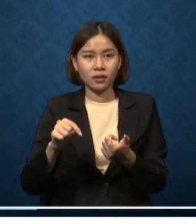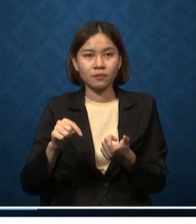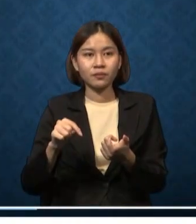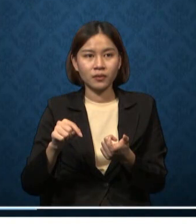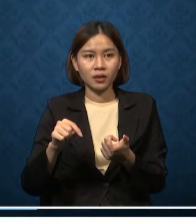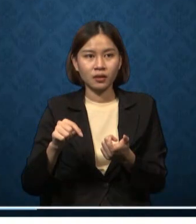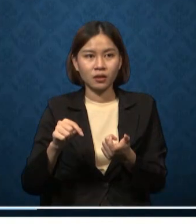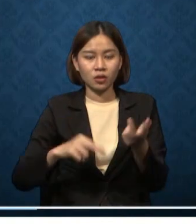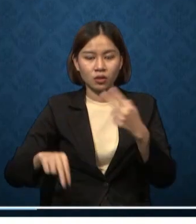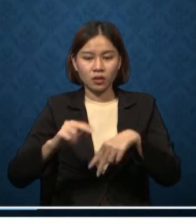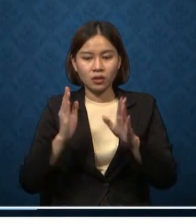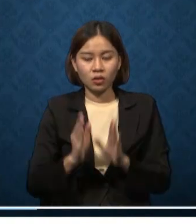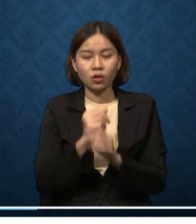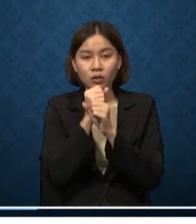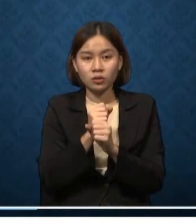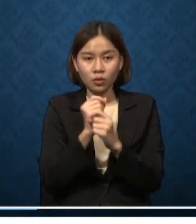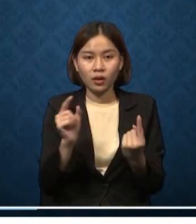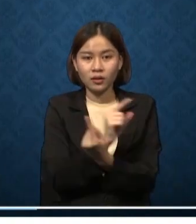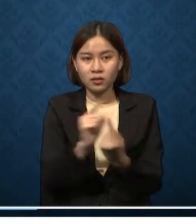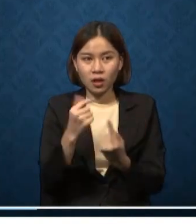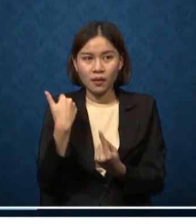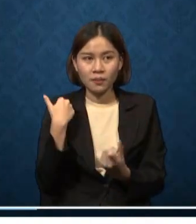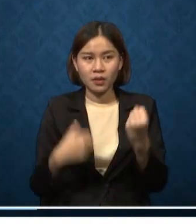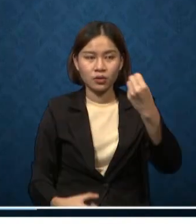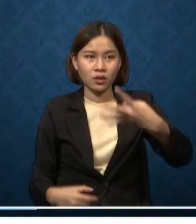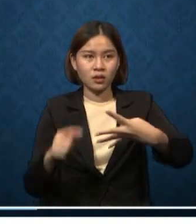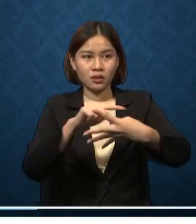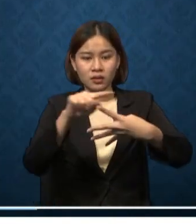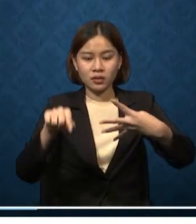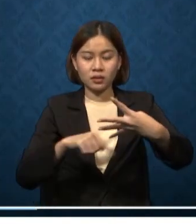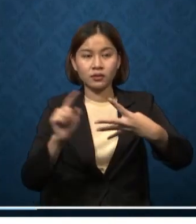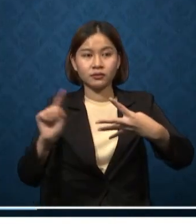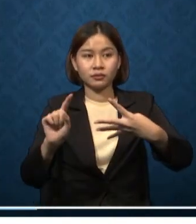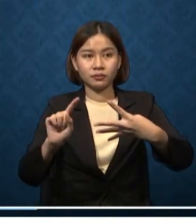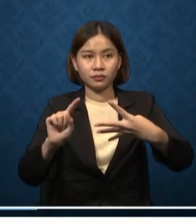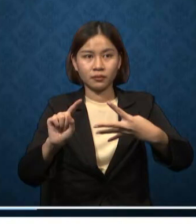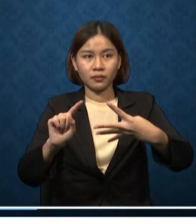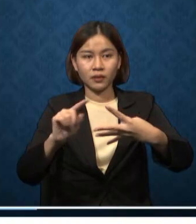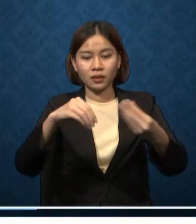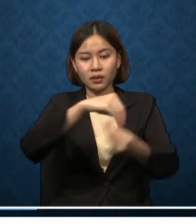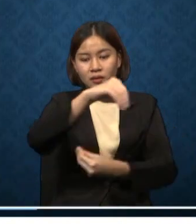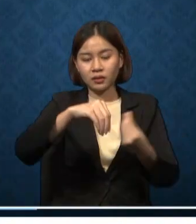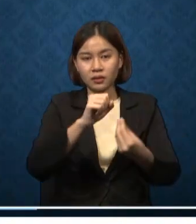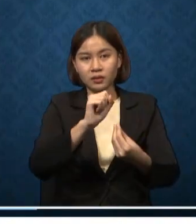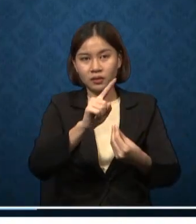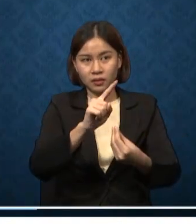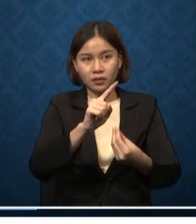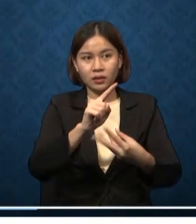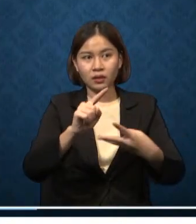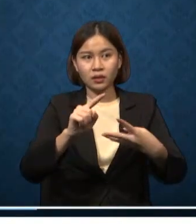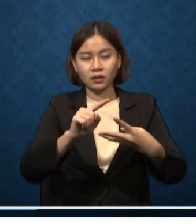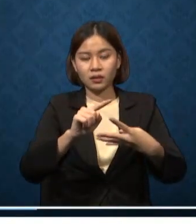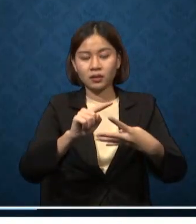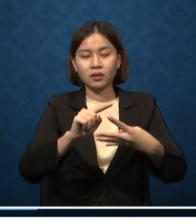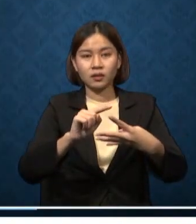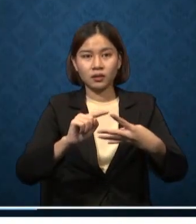มือสังคมสูงวัยเนี่ยมองอย่างน้อย 4มิติใหญ่คือมิติเศรษฐกิจครับเรื่อง silver economyเรื่อง